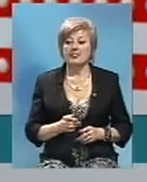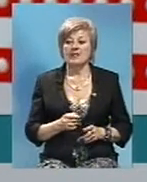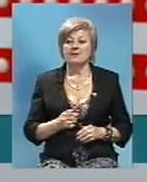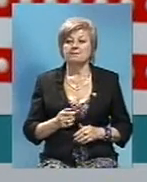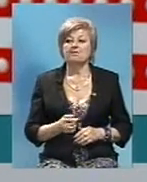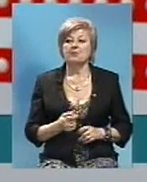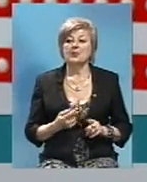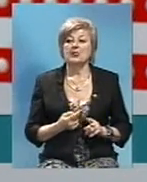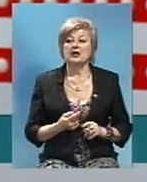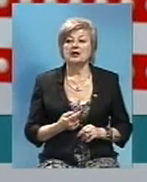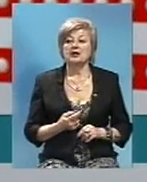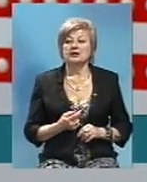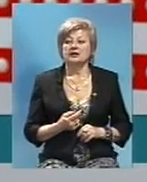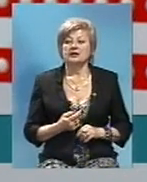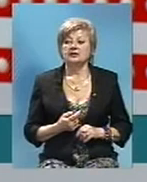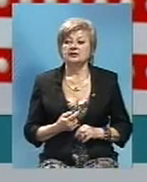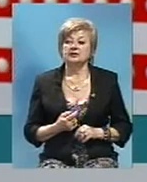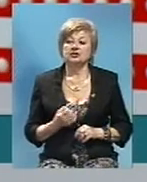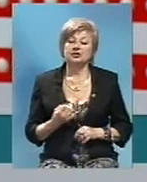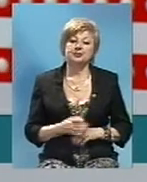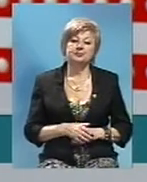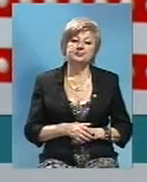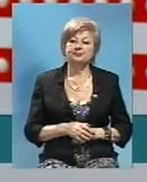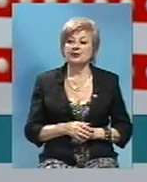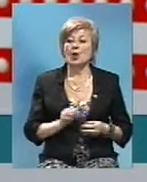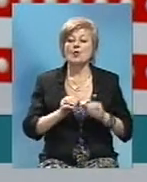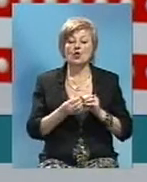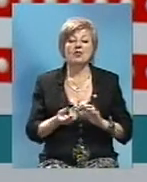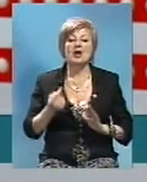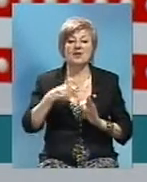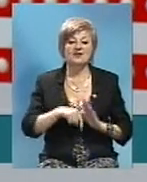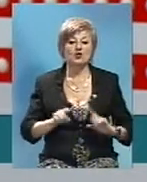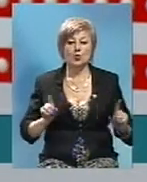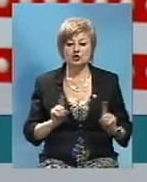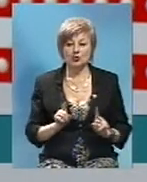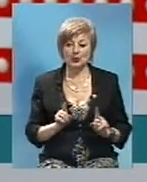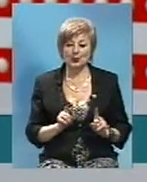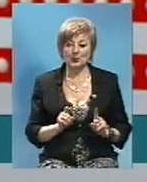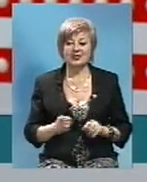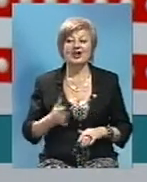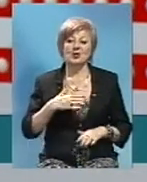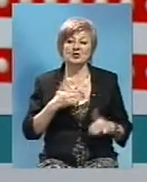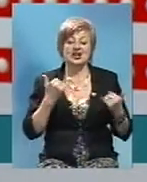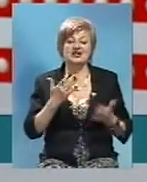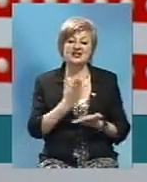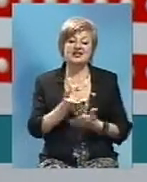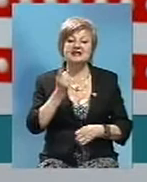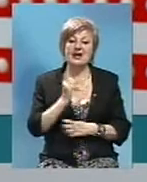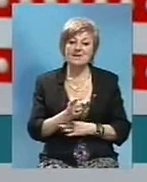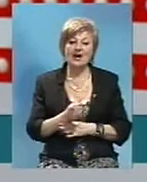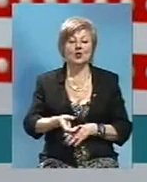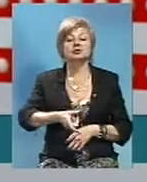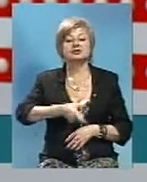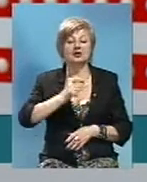дев'ятою дорогою. Так. І проблема в тому, що у нас зараз є заборона